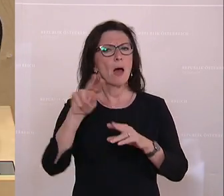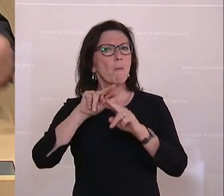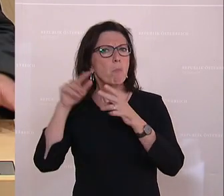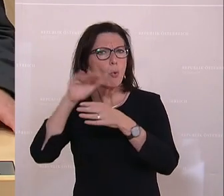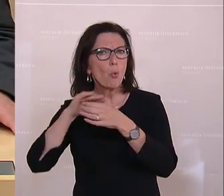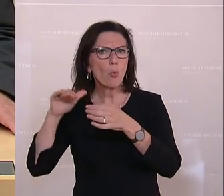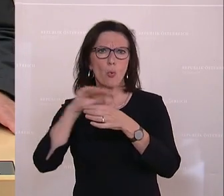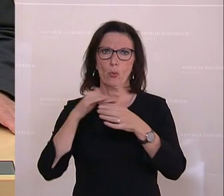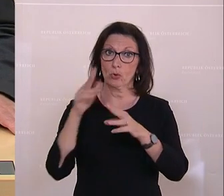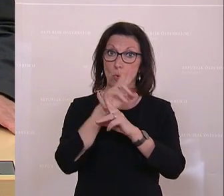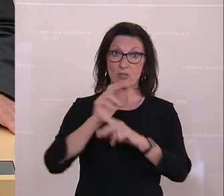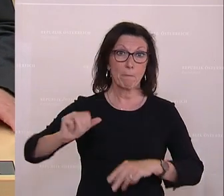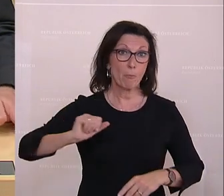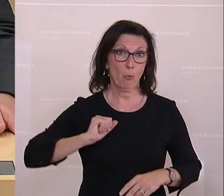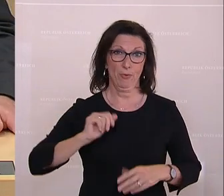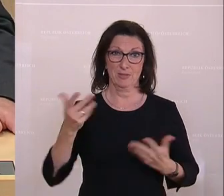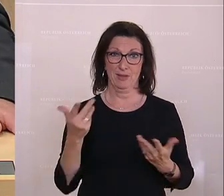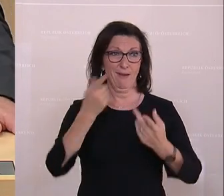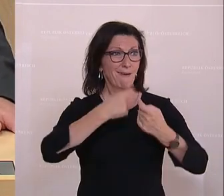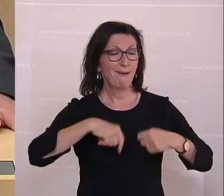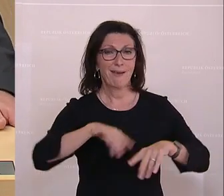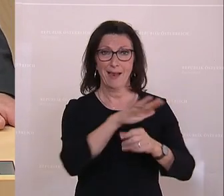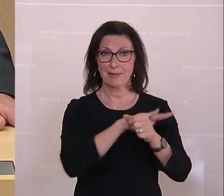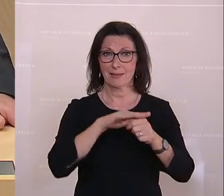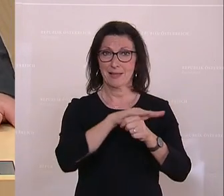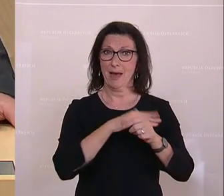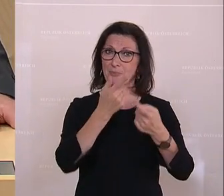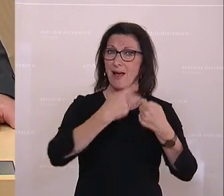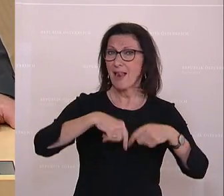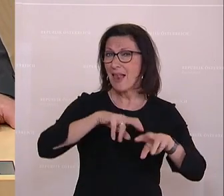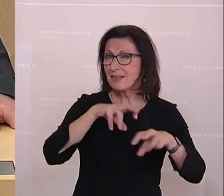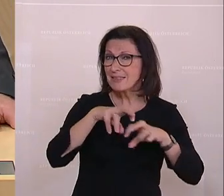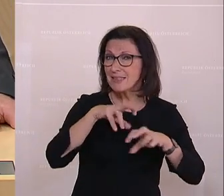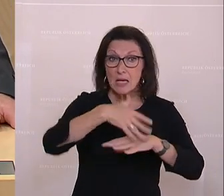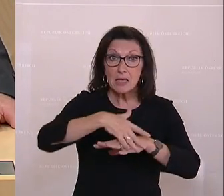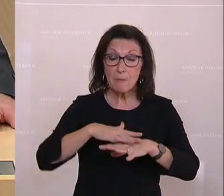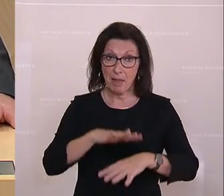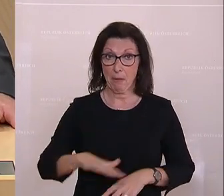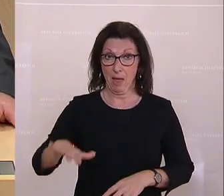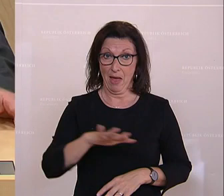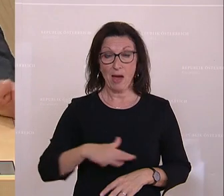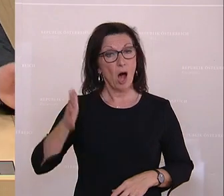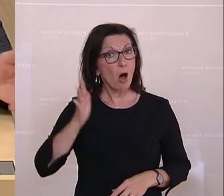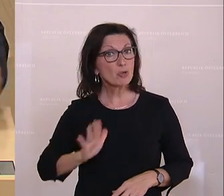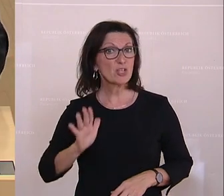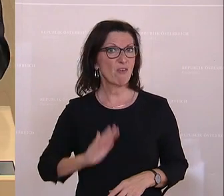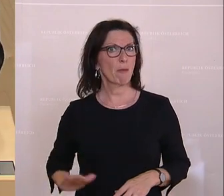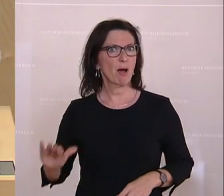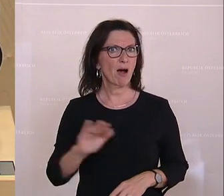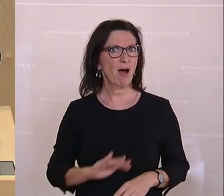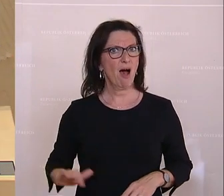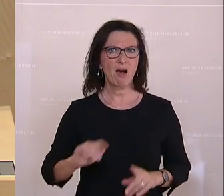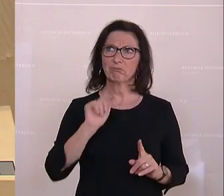das österreichische Bundesheer, auf Landesebene durch die Landesregierung, auf Gemeindeebene und auch im zivilen Bereich, dass es hier